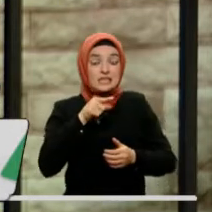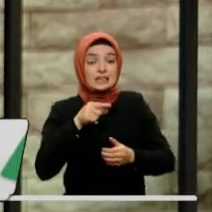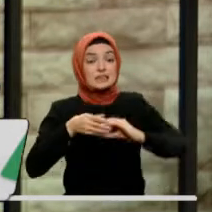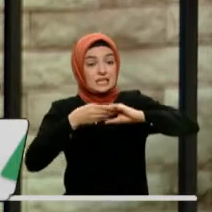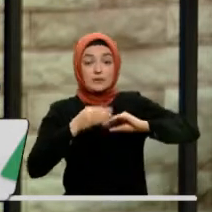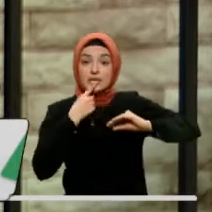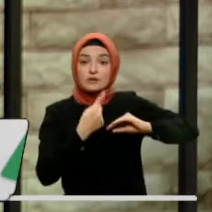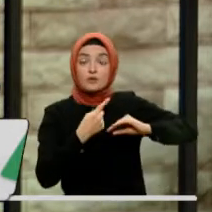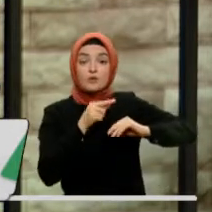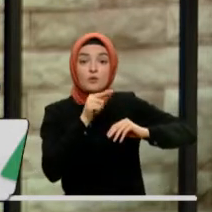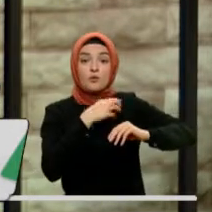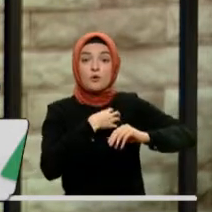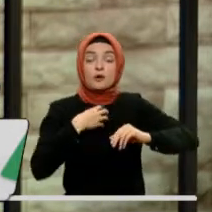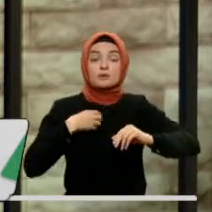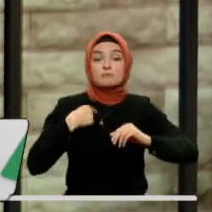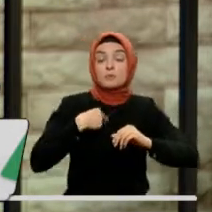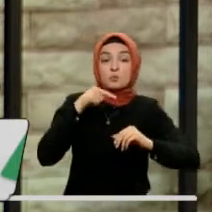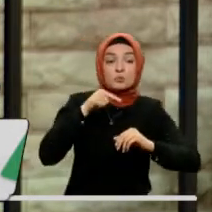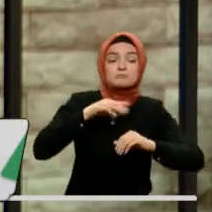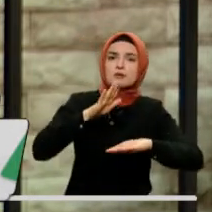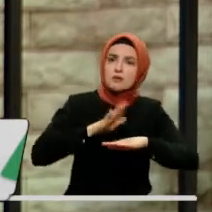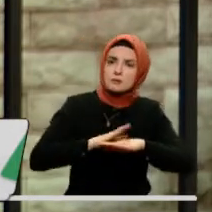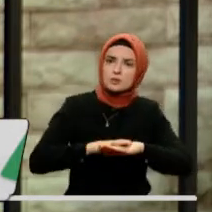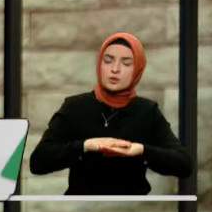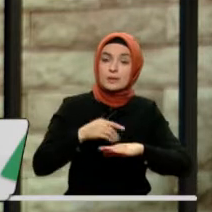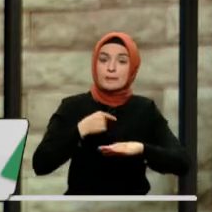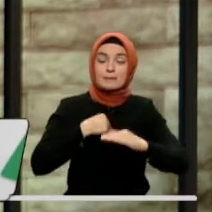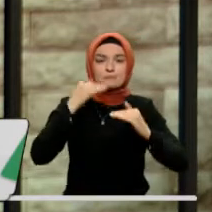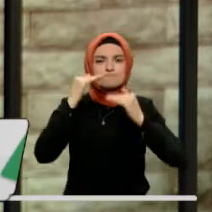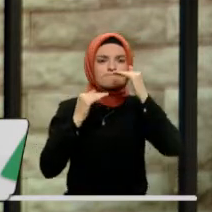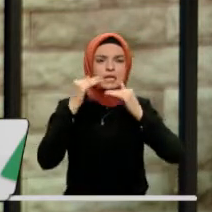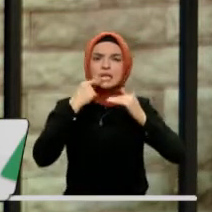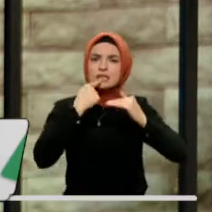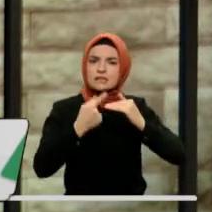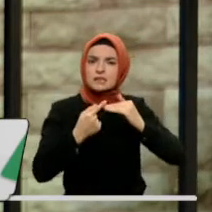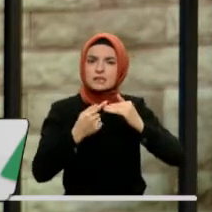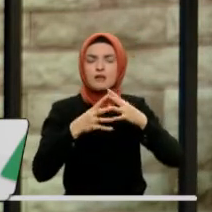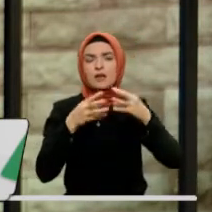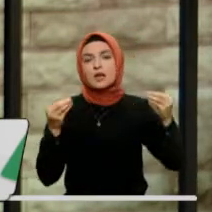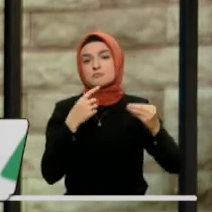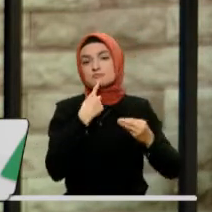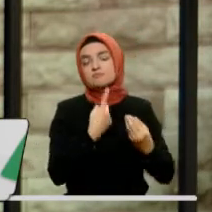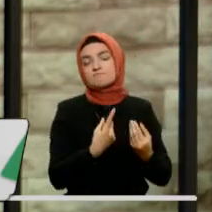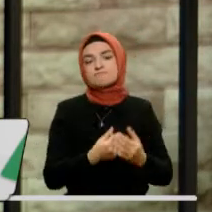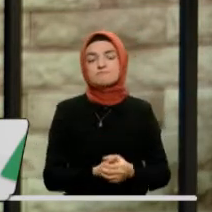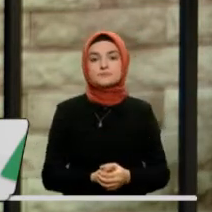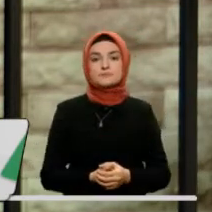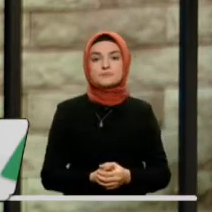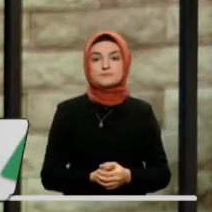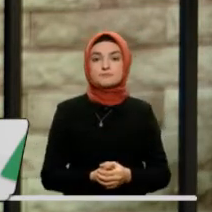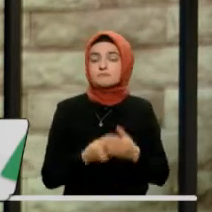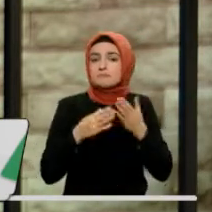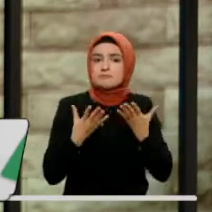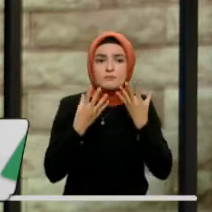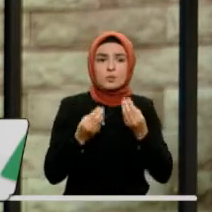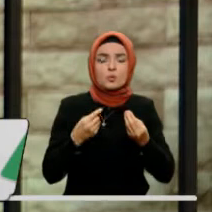o anne ben böyle bir şey yapıyorsam bir kere benim denge dediğim noktayı baştan kaybetmişim demektir benim. Yani nasıl